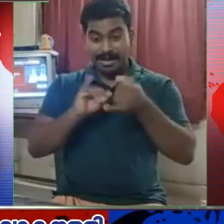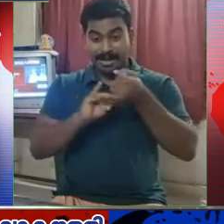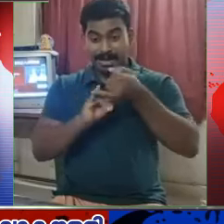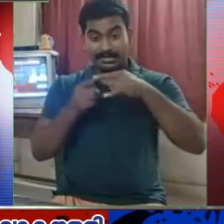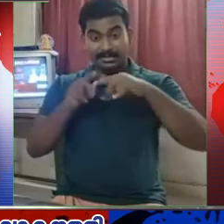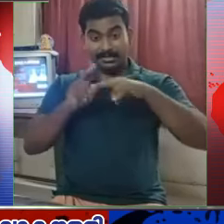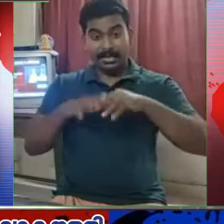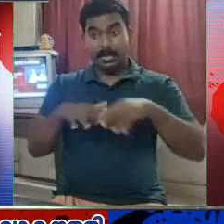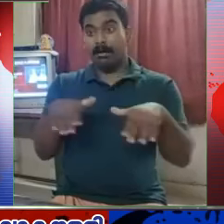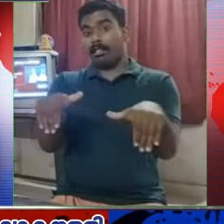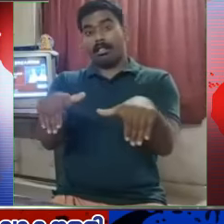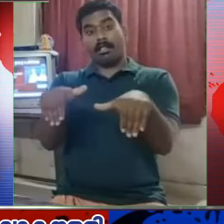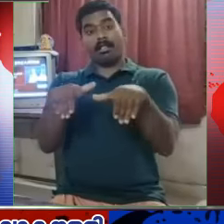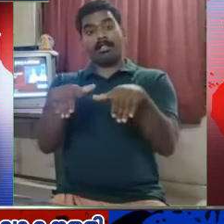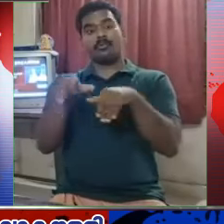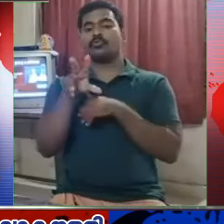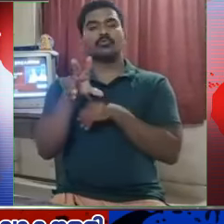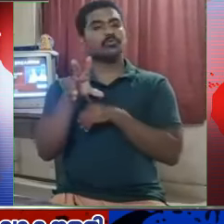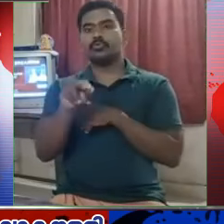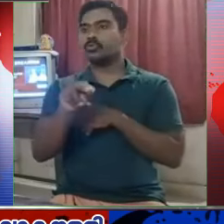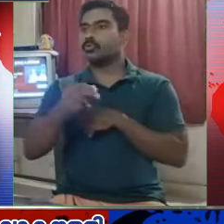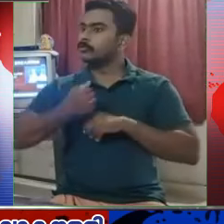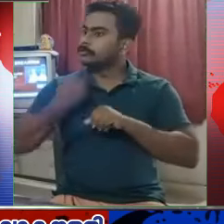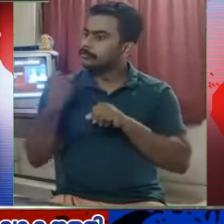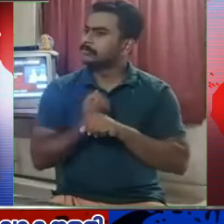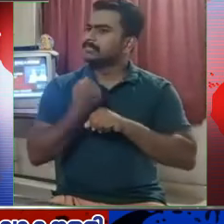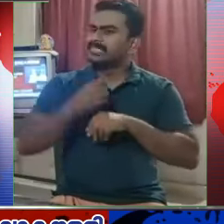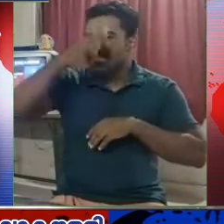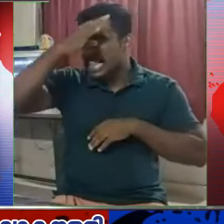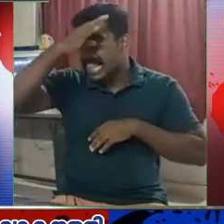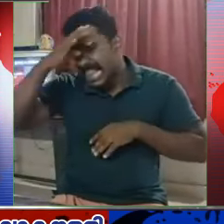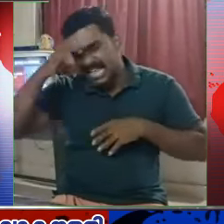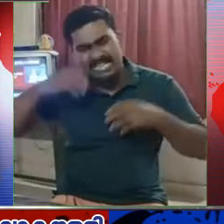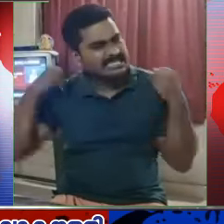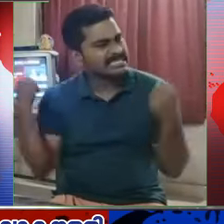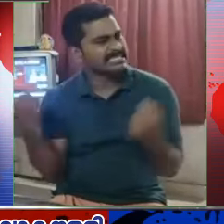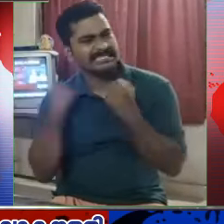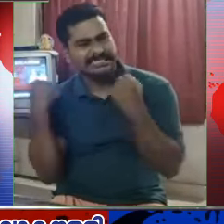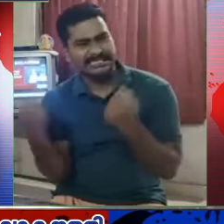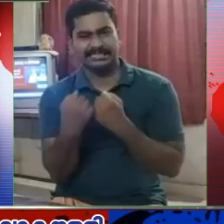ആളുകൾ വരുന്നതാണ്. അപ്പോൾ തിരക്കുണ്ടാകാതിരിക്കാൻ